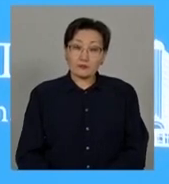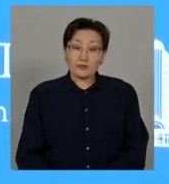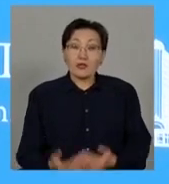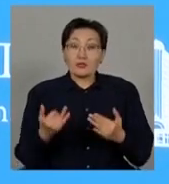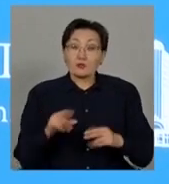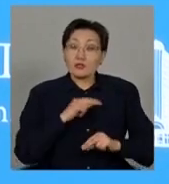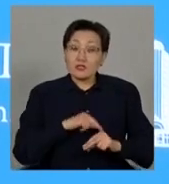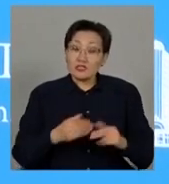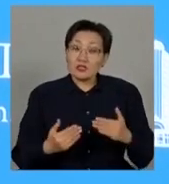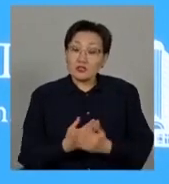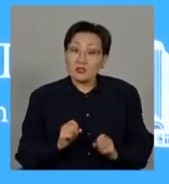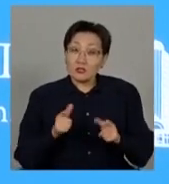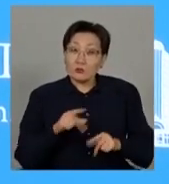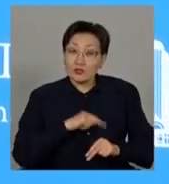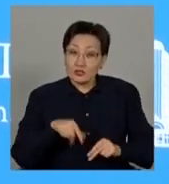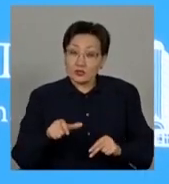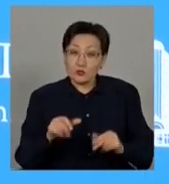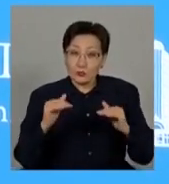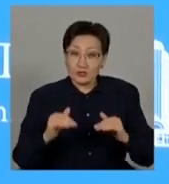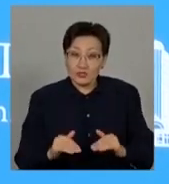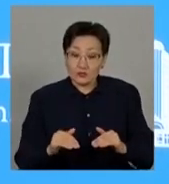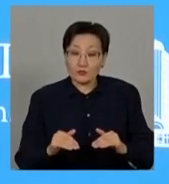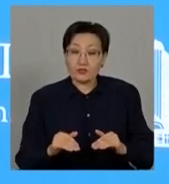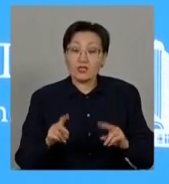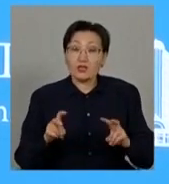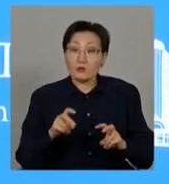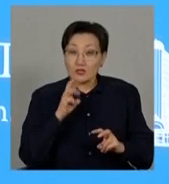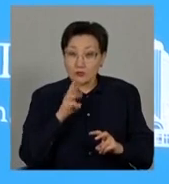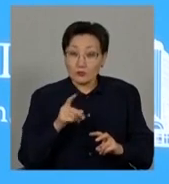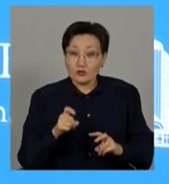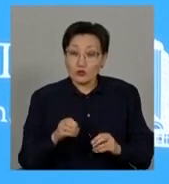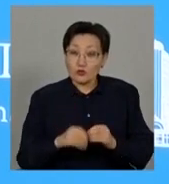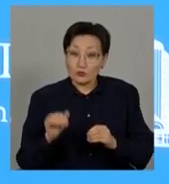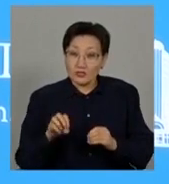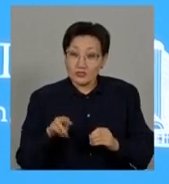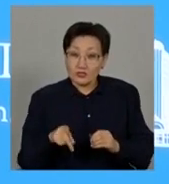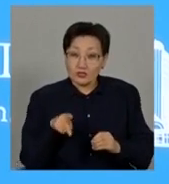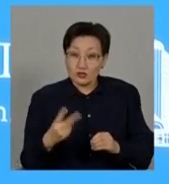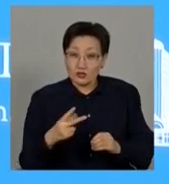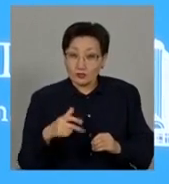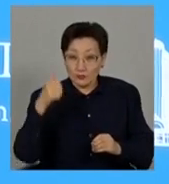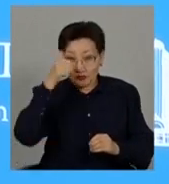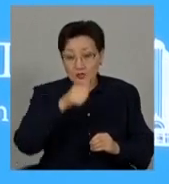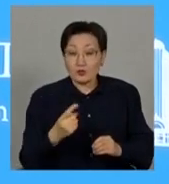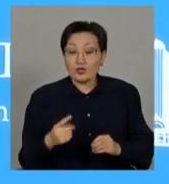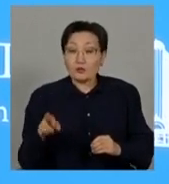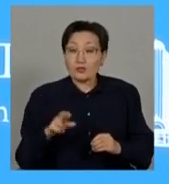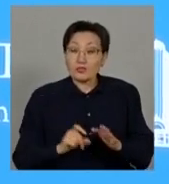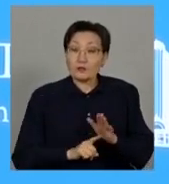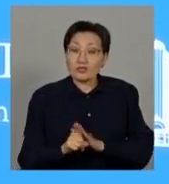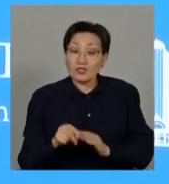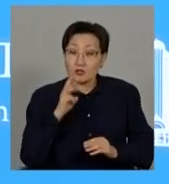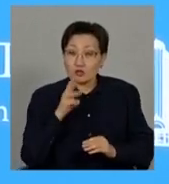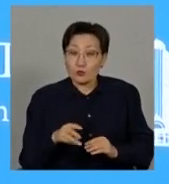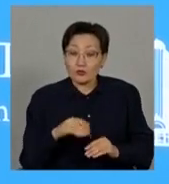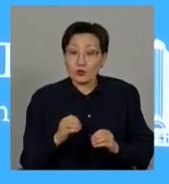Қазір жұмысқа жаңадан келген қызметкердің ең төменгі лауазымдық жалақысы шамамен 110 мың теңге. 2023 жылдың 1 қаңтарынан бастап